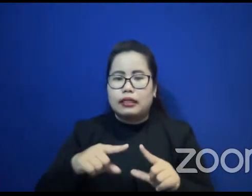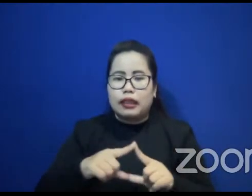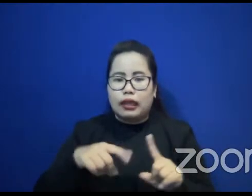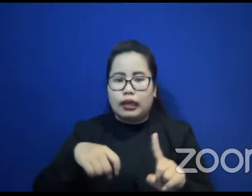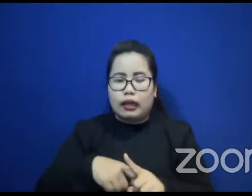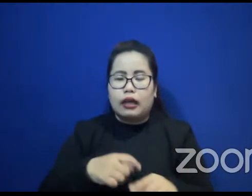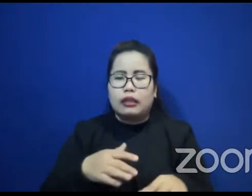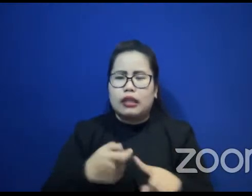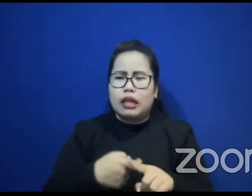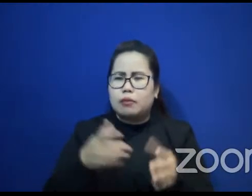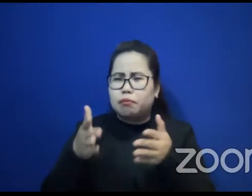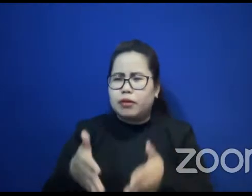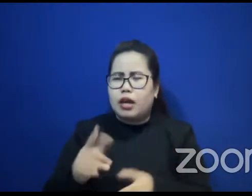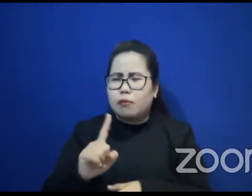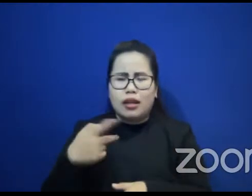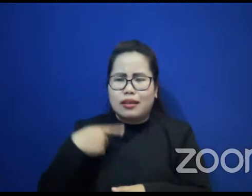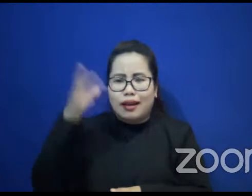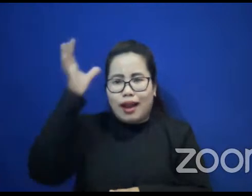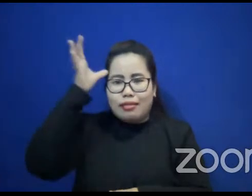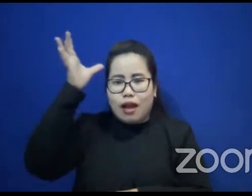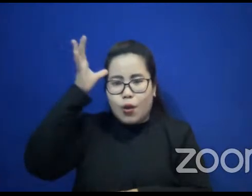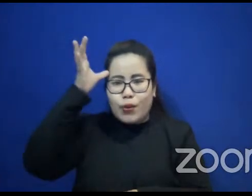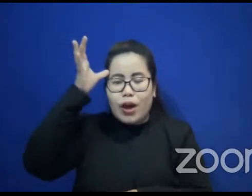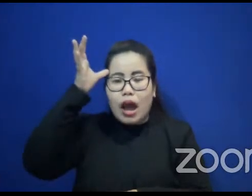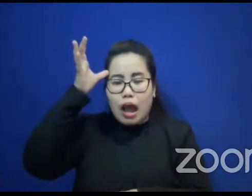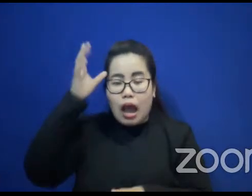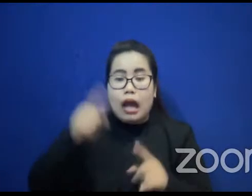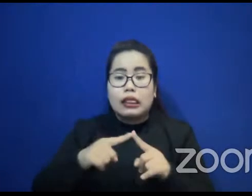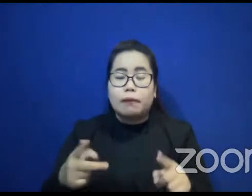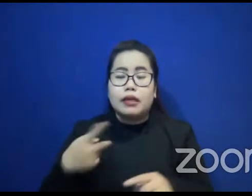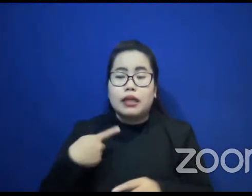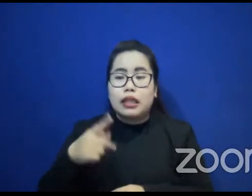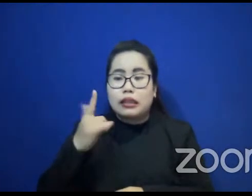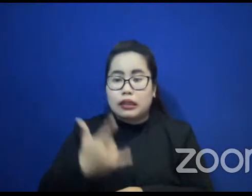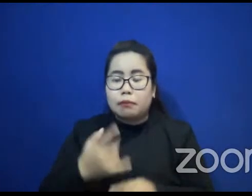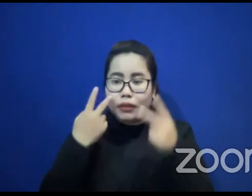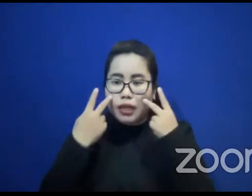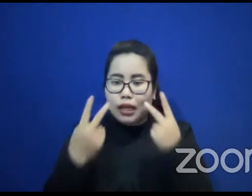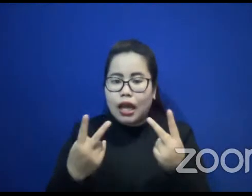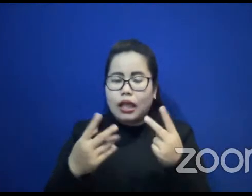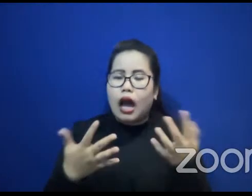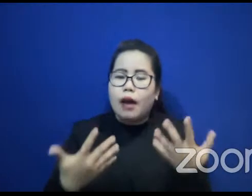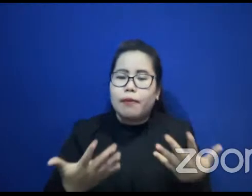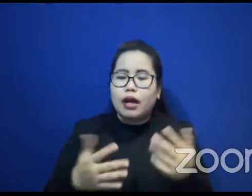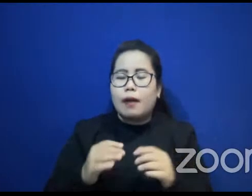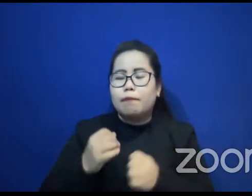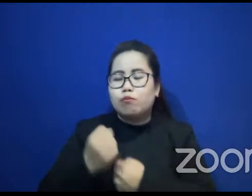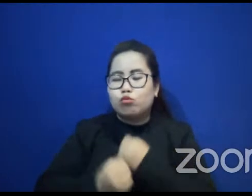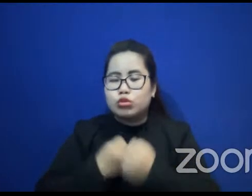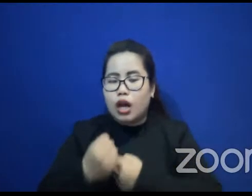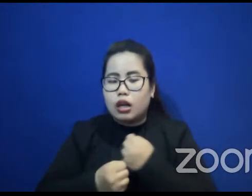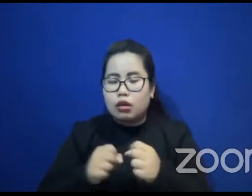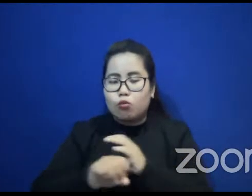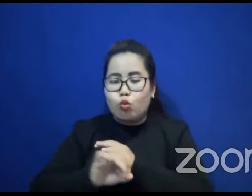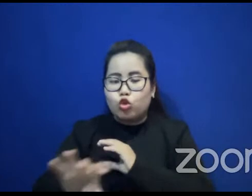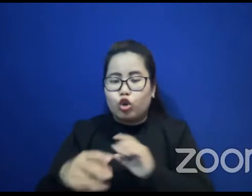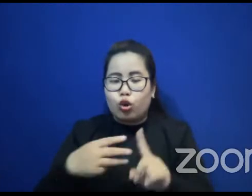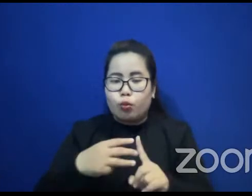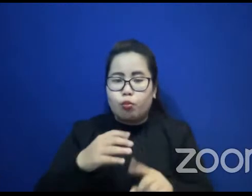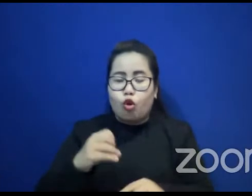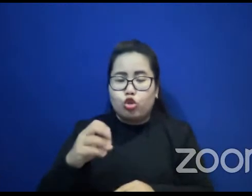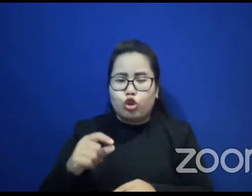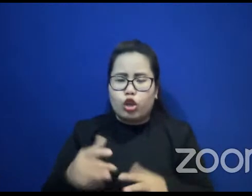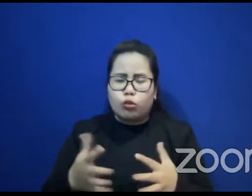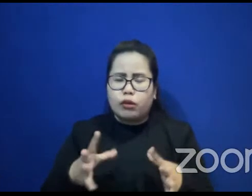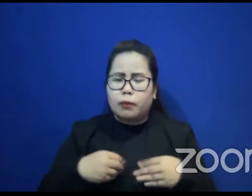pihak mana yang kita enggak tahu Bujana tapi tetap perlu dilihat apakah perusahaan yang bocor yang yang mengalami